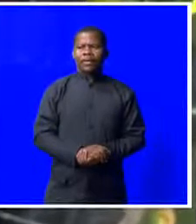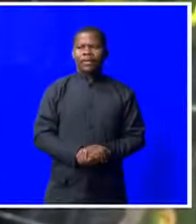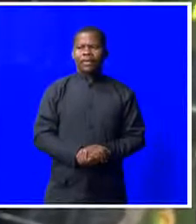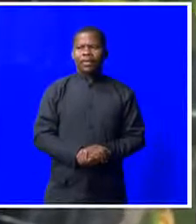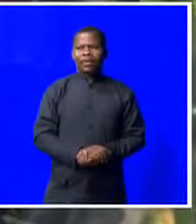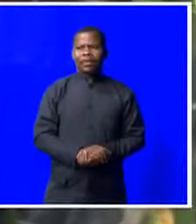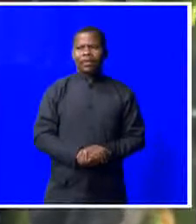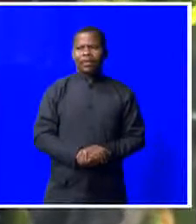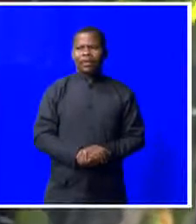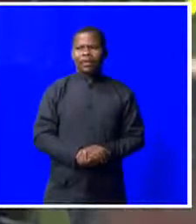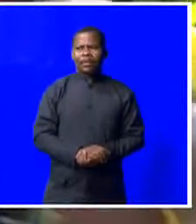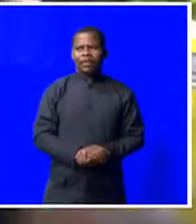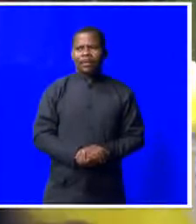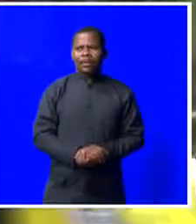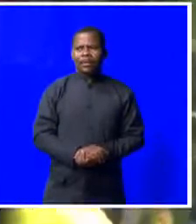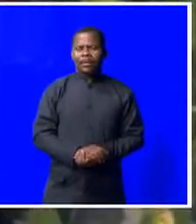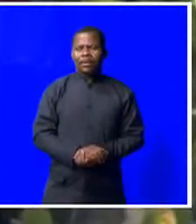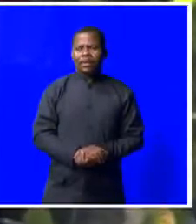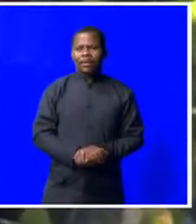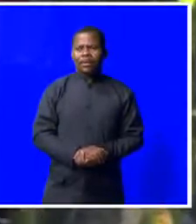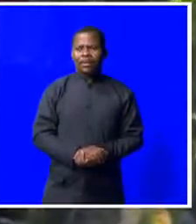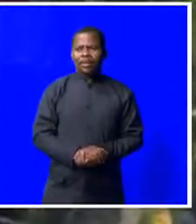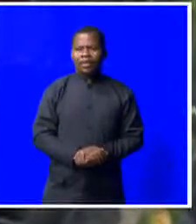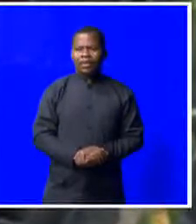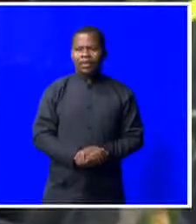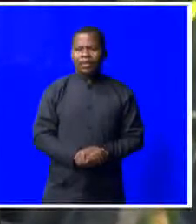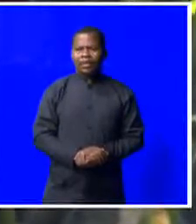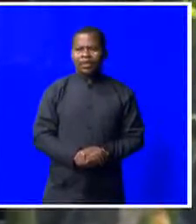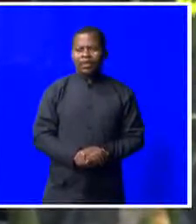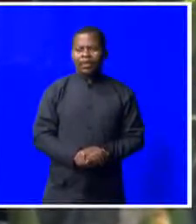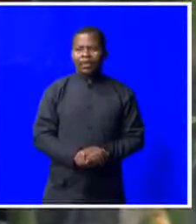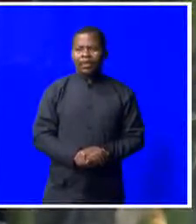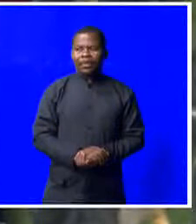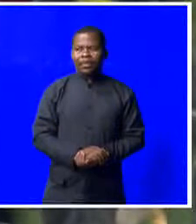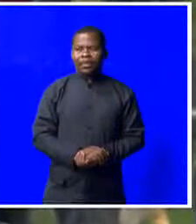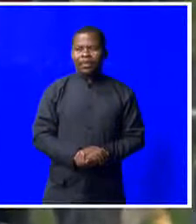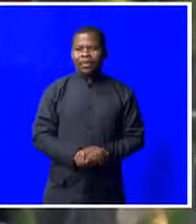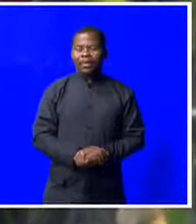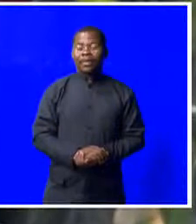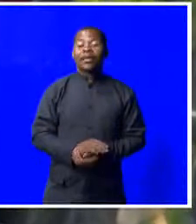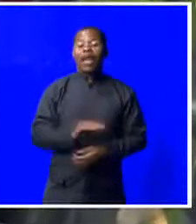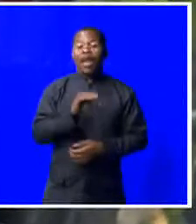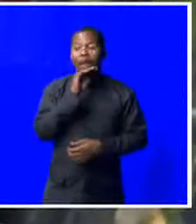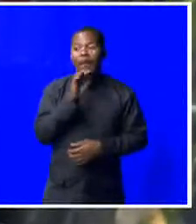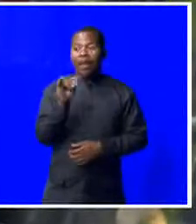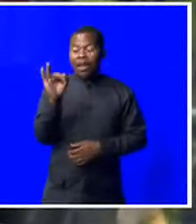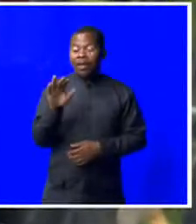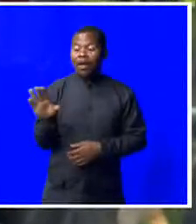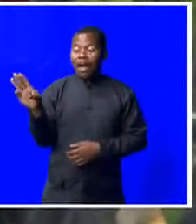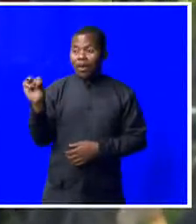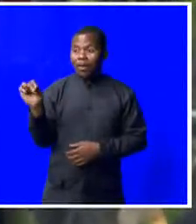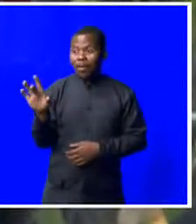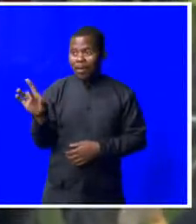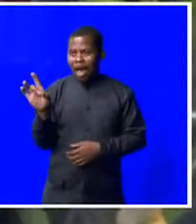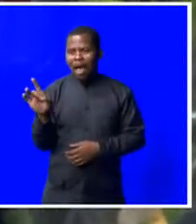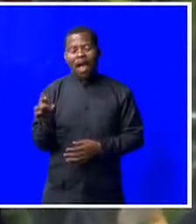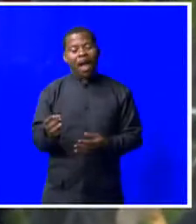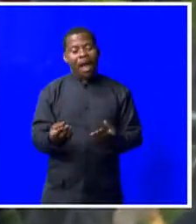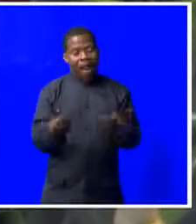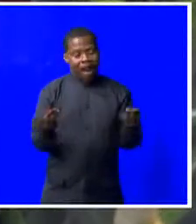lakathume kuthi emakhosi kumbe akaseluse si patriotic